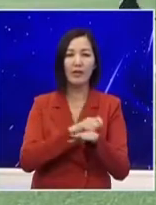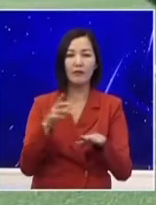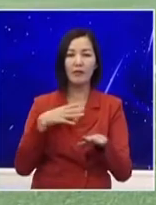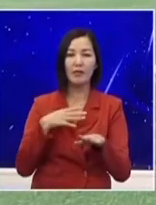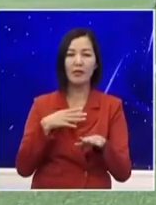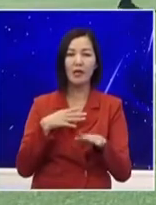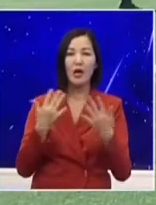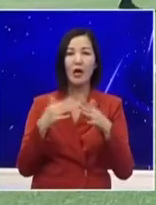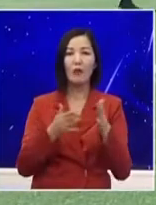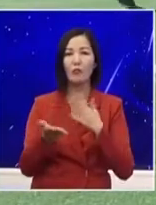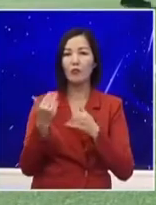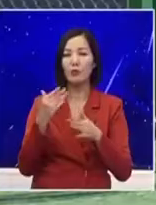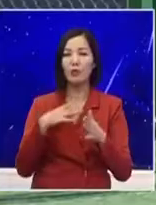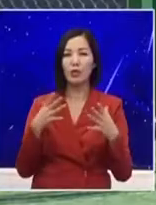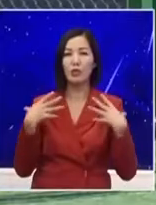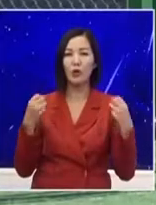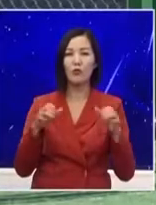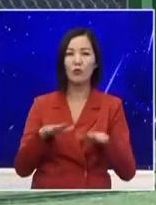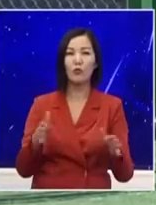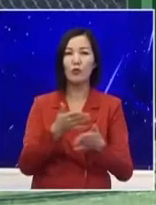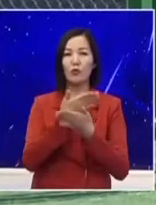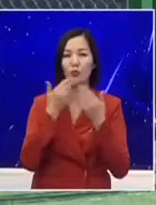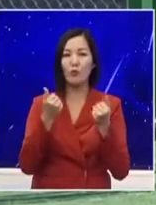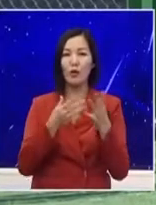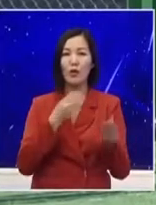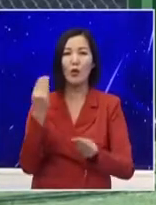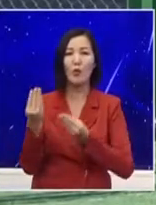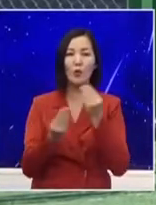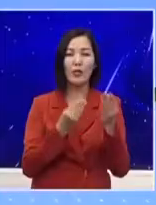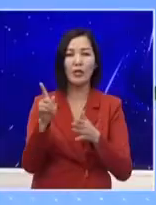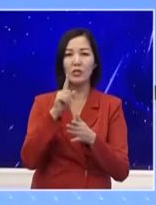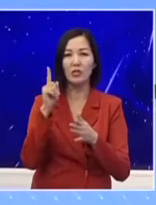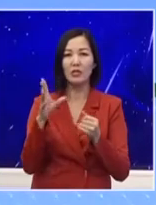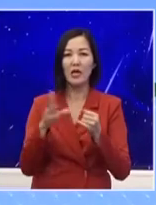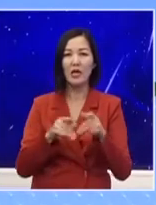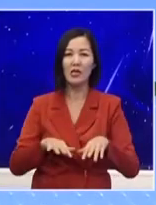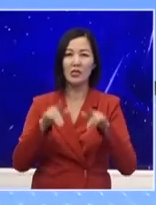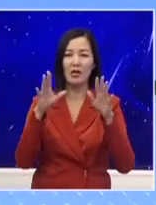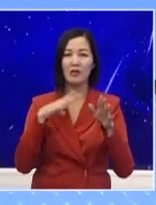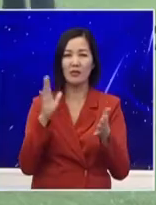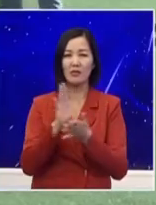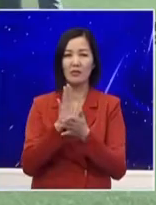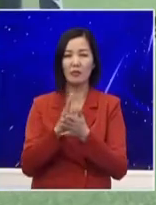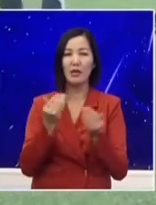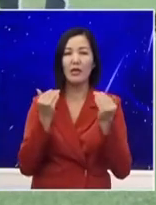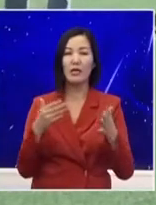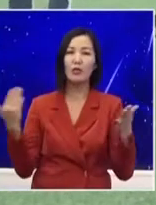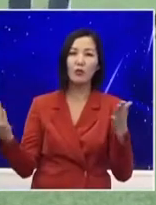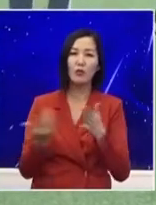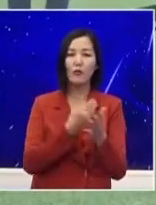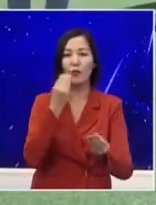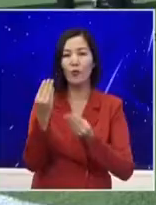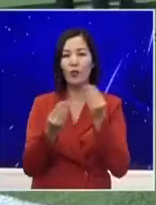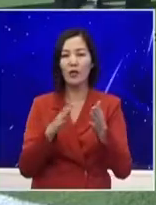елді мекенде бұрын соңды сауықтыру орны болмаған. Доп қуған жеткіншектер қара жердің шаңын шығаратын. Енді заманауи ойын